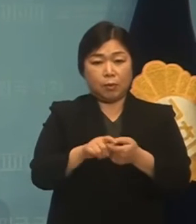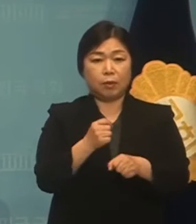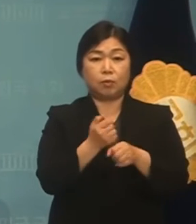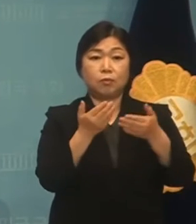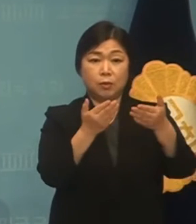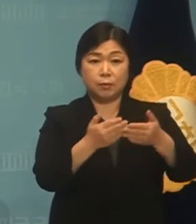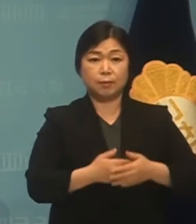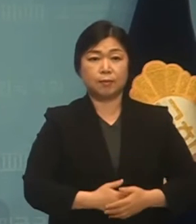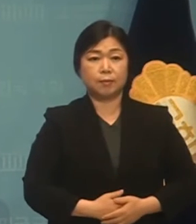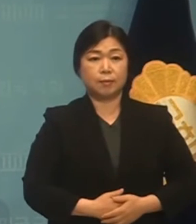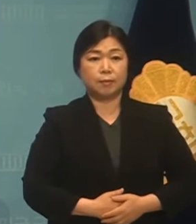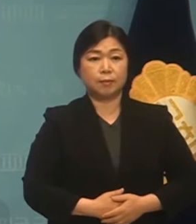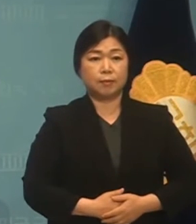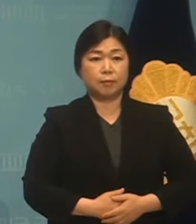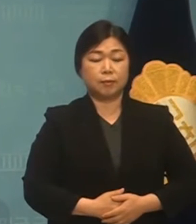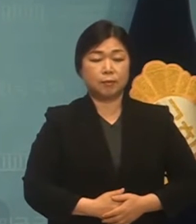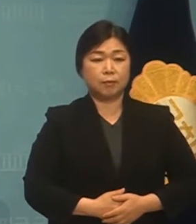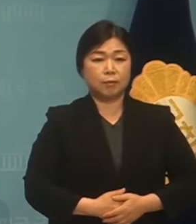만들겠습니다.